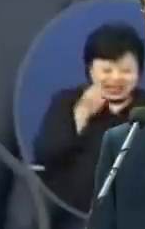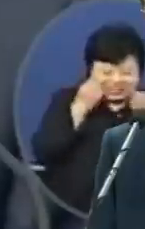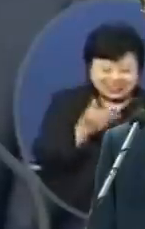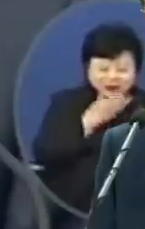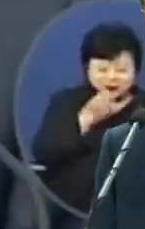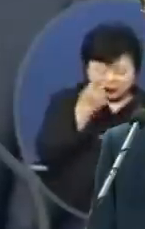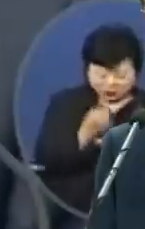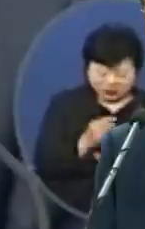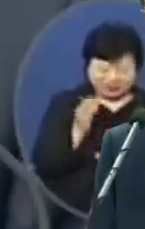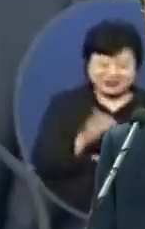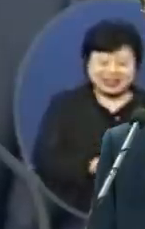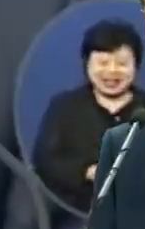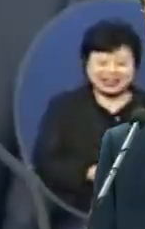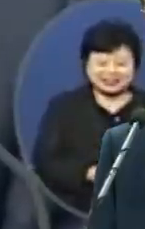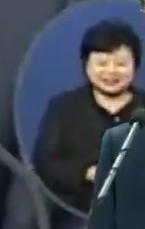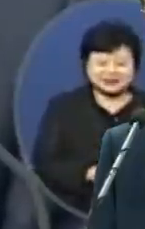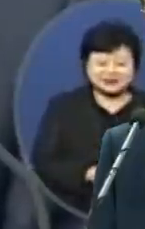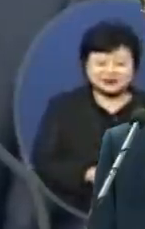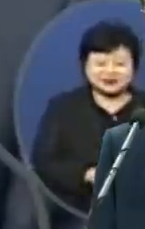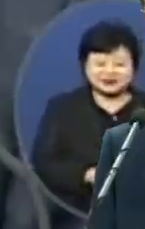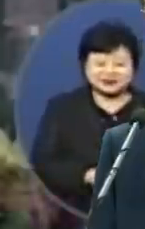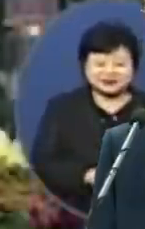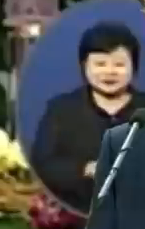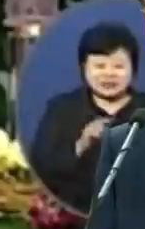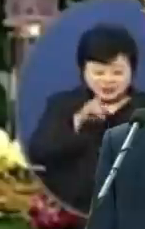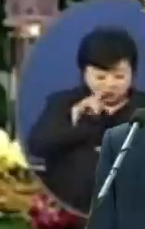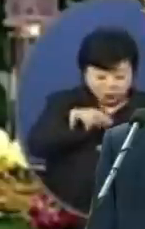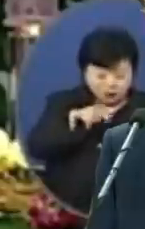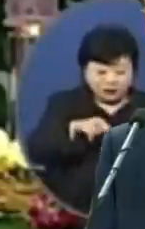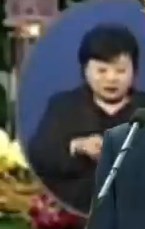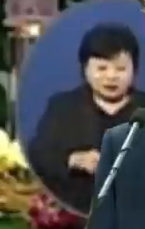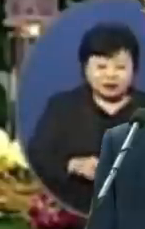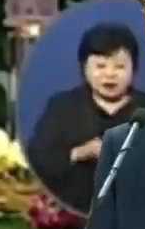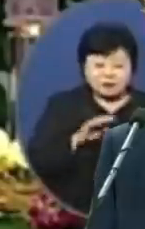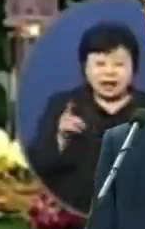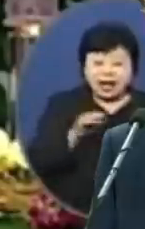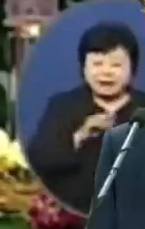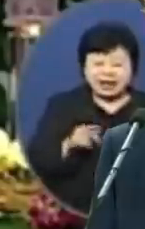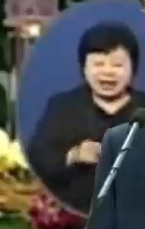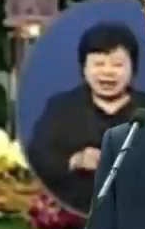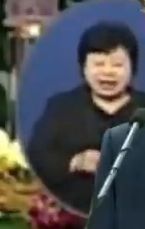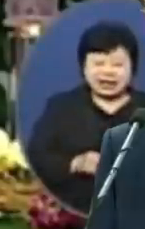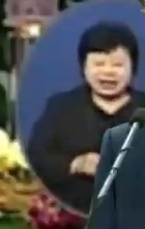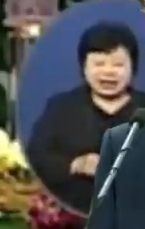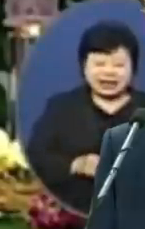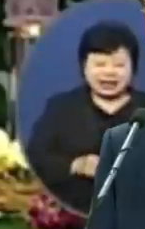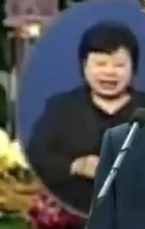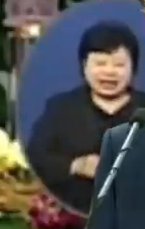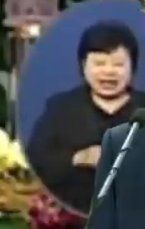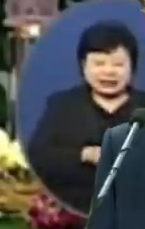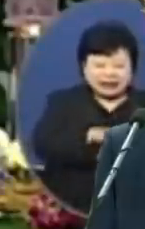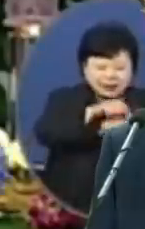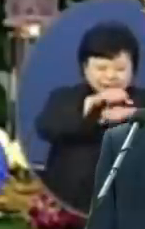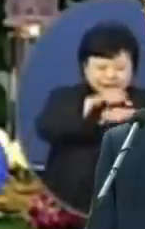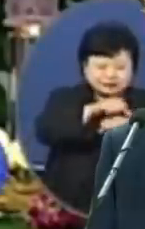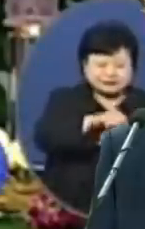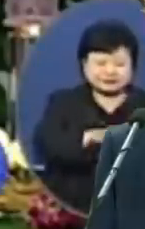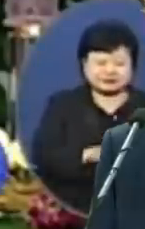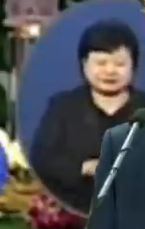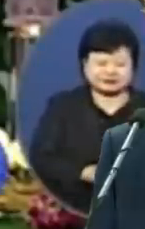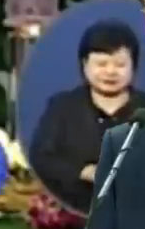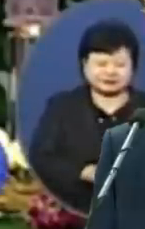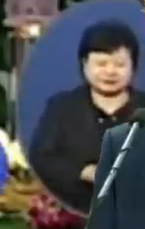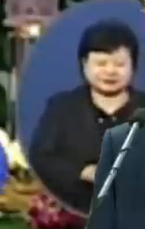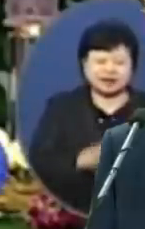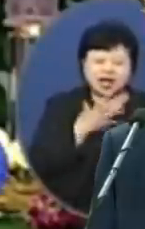축복이 다가오는 것입니다. 우리가 성경에 보면 바벨탑의 비극이 나옵니다. 노아 홍수 때 온 세상의